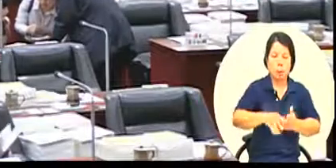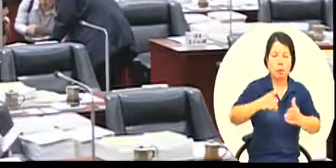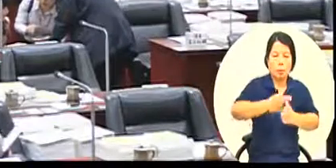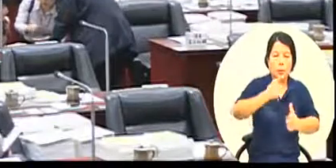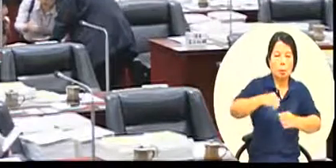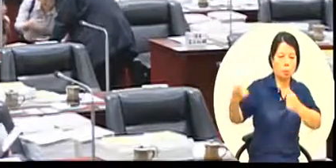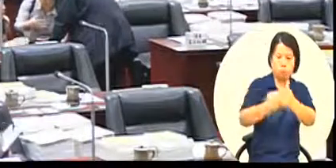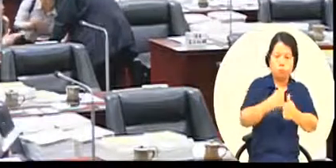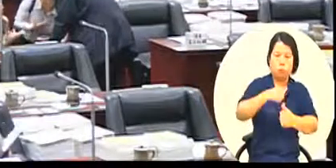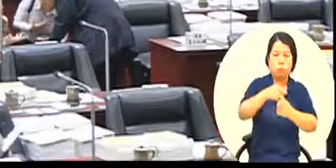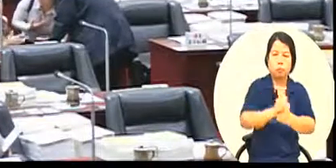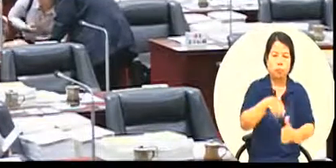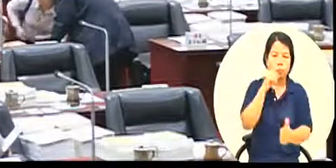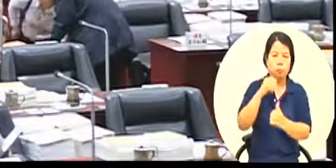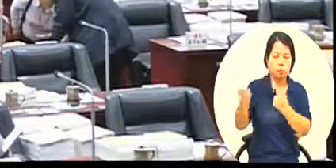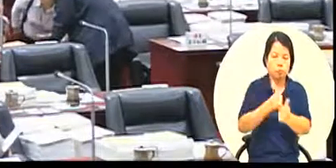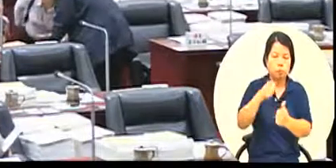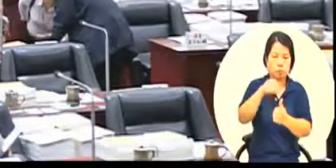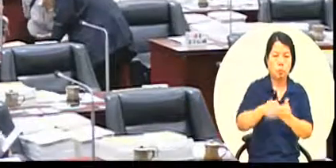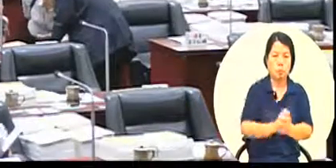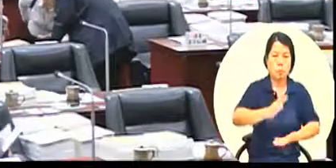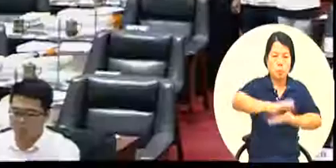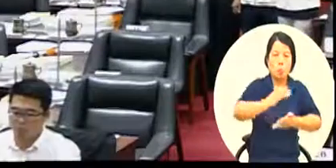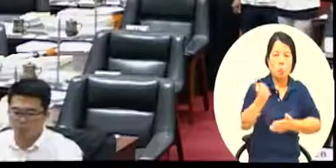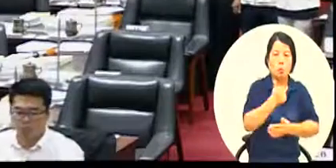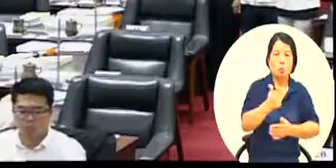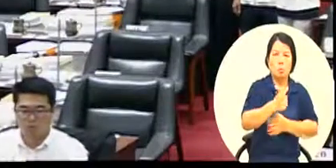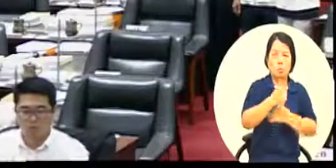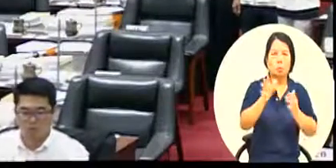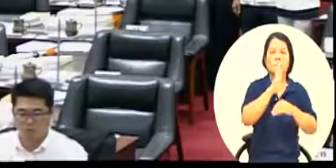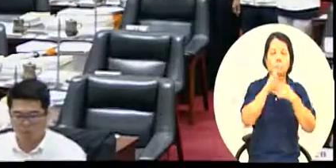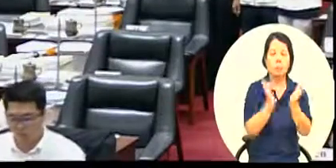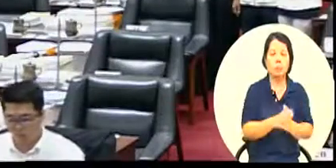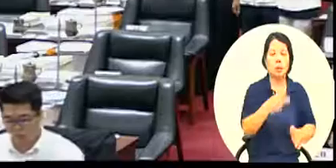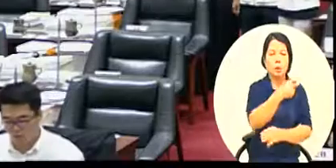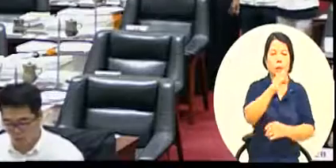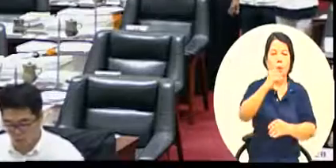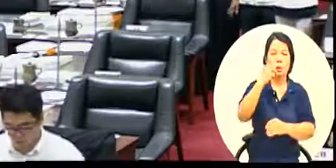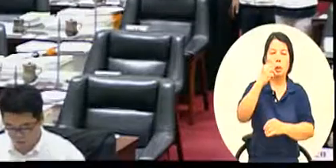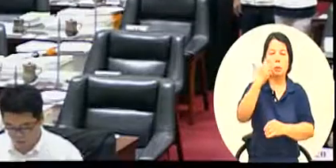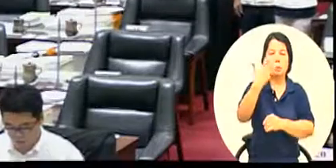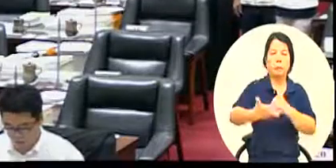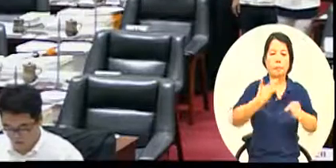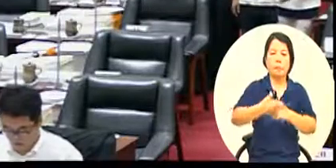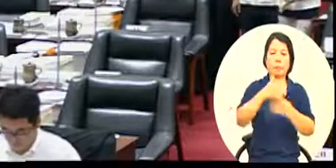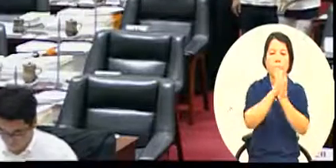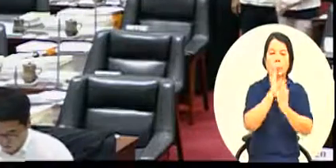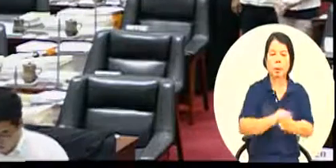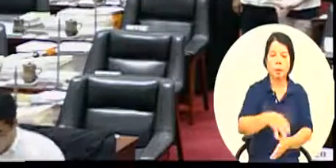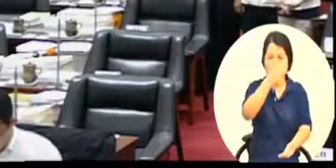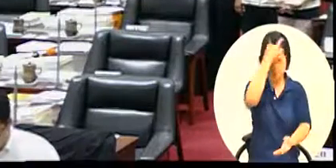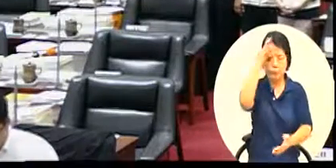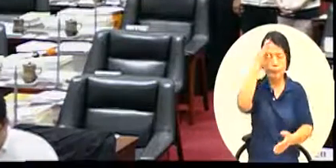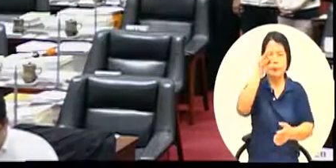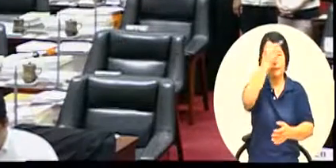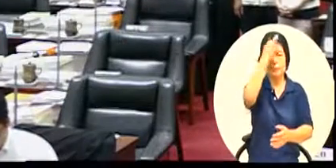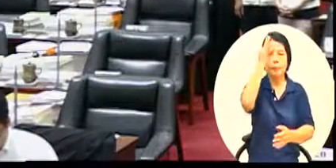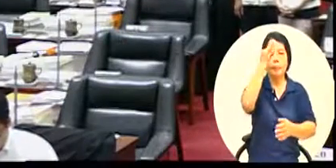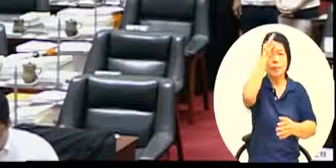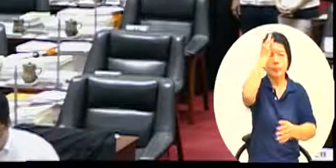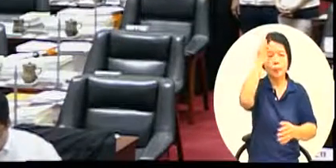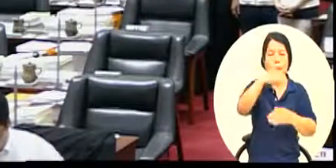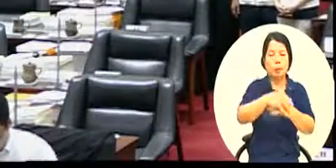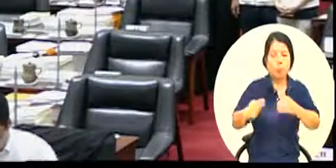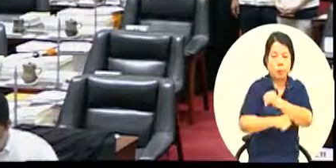力寻求。而陈水扁案呢，是2008年发生，罪名是贪污罪，法院是普通法